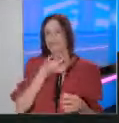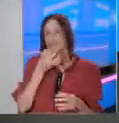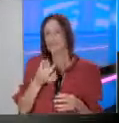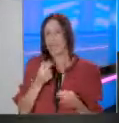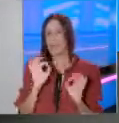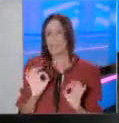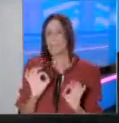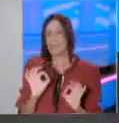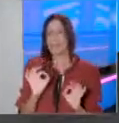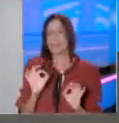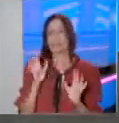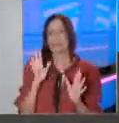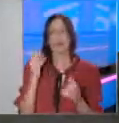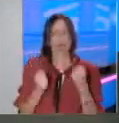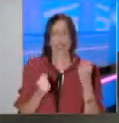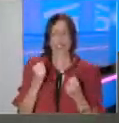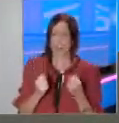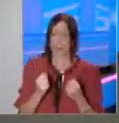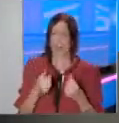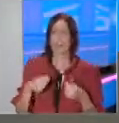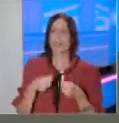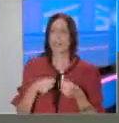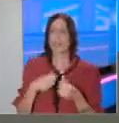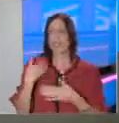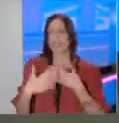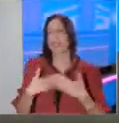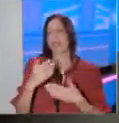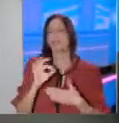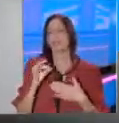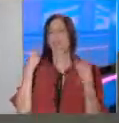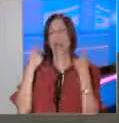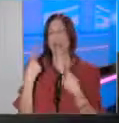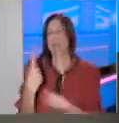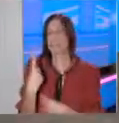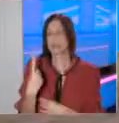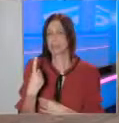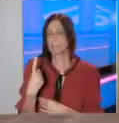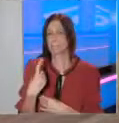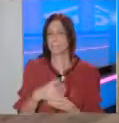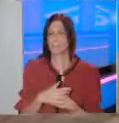באמת שהיא מאוד מאוד קשה. עכשיו לגבי ההתנהלות של החרדים עצמם,